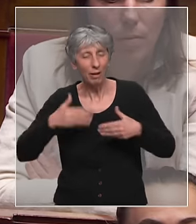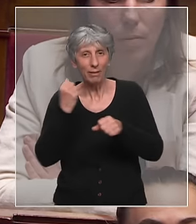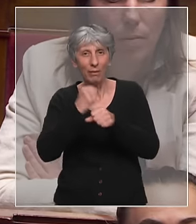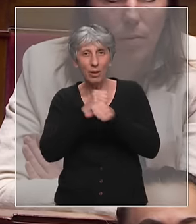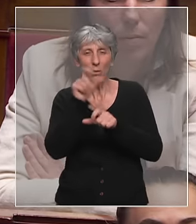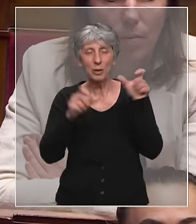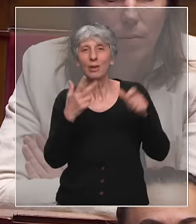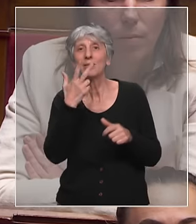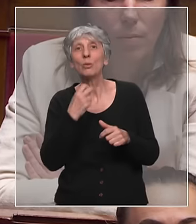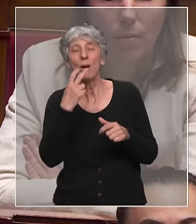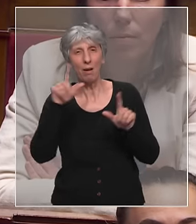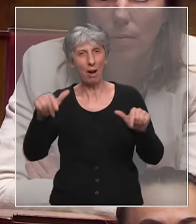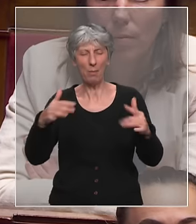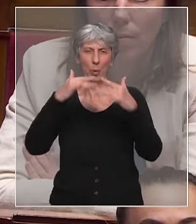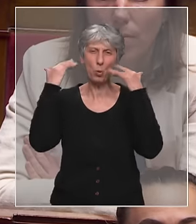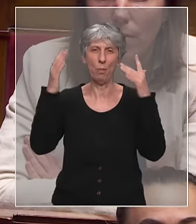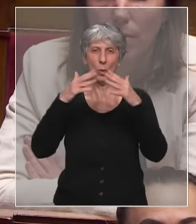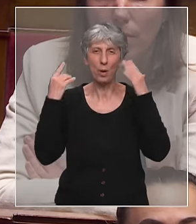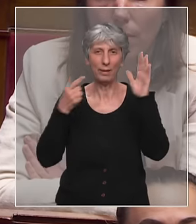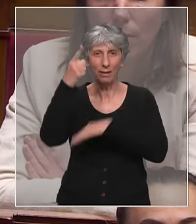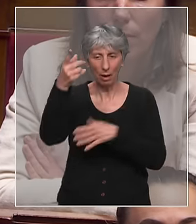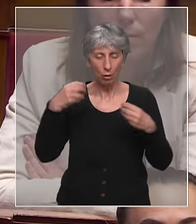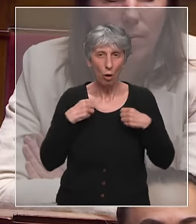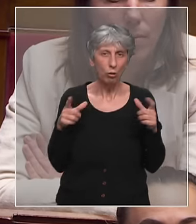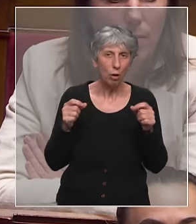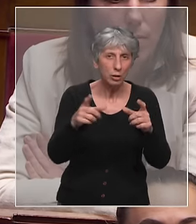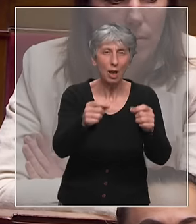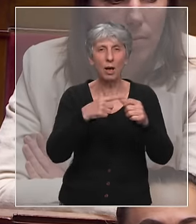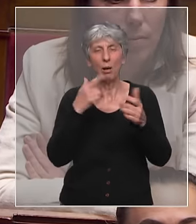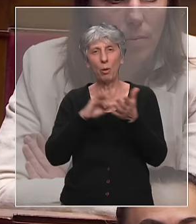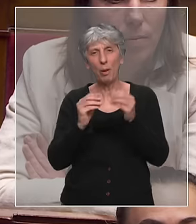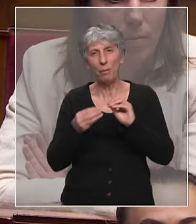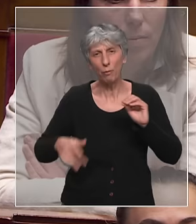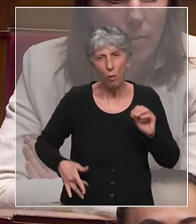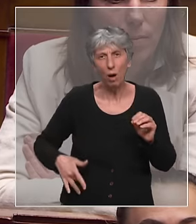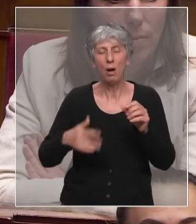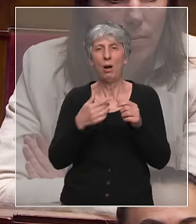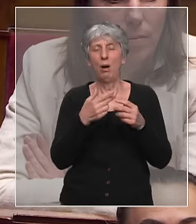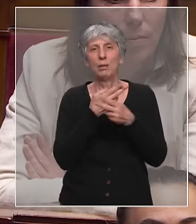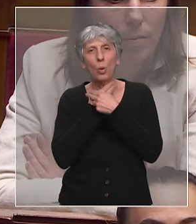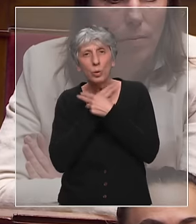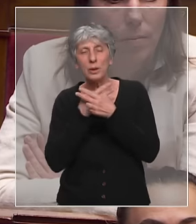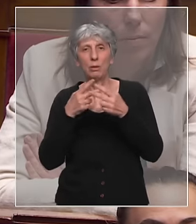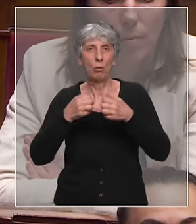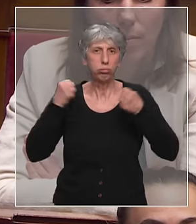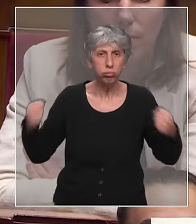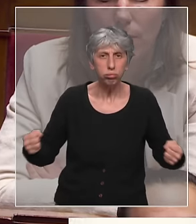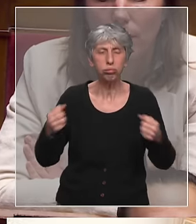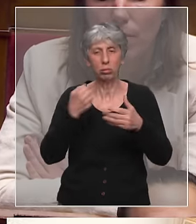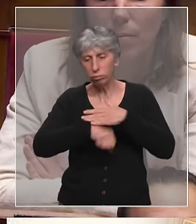sont exposés aux polluants éternels qui peuvent entraîner des cancers, des lésions hépatiques, des maladies thyroïdiennes, de l'obésité et des problèmes de